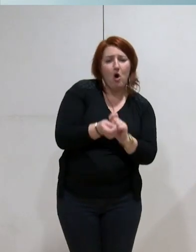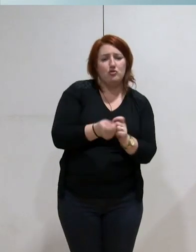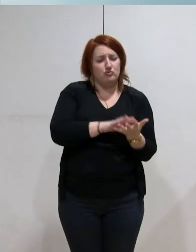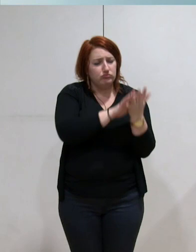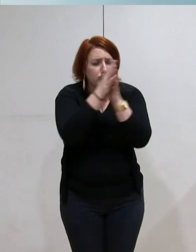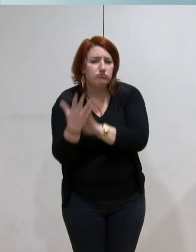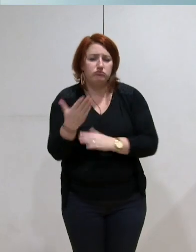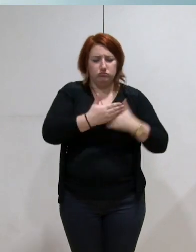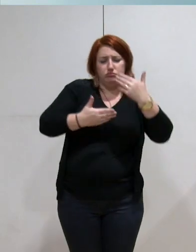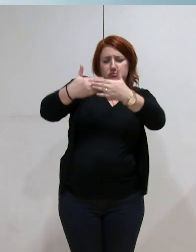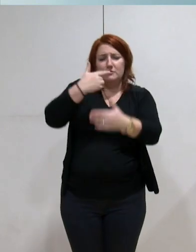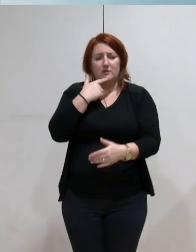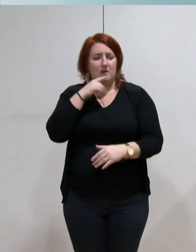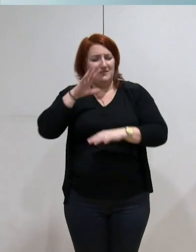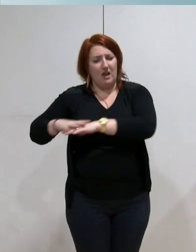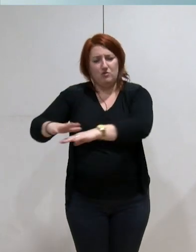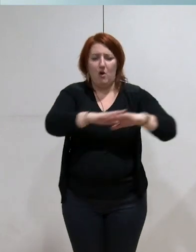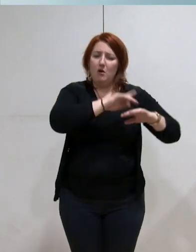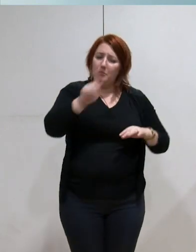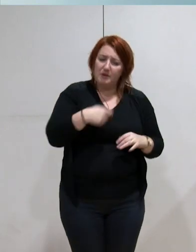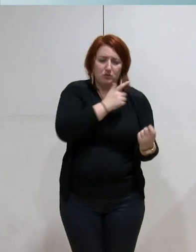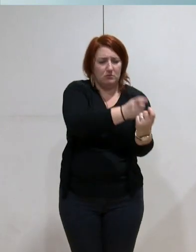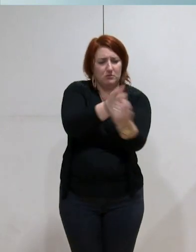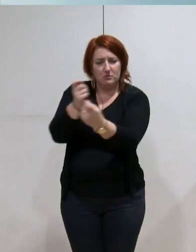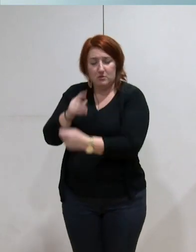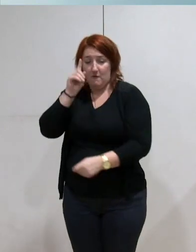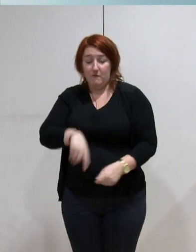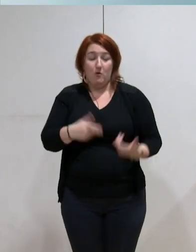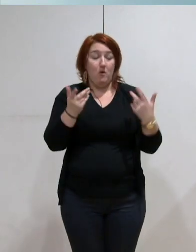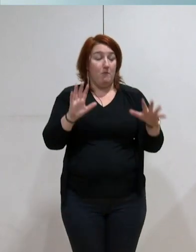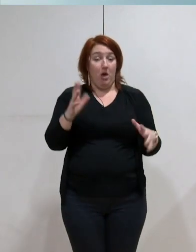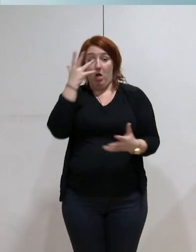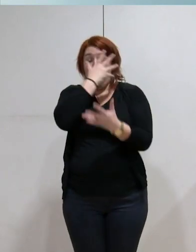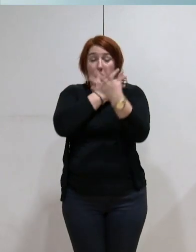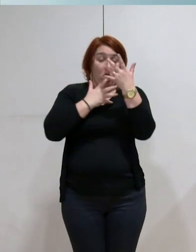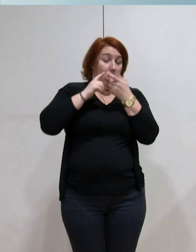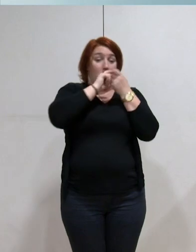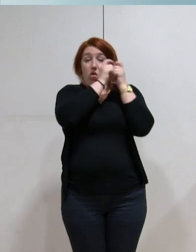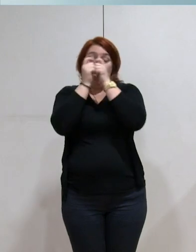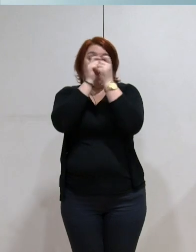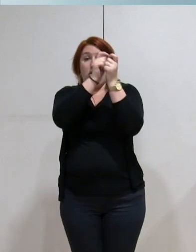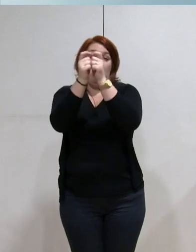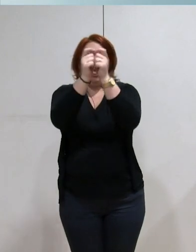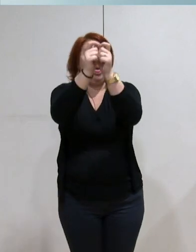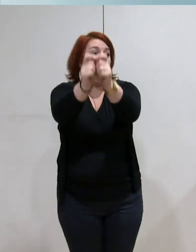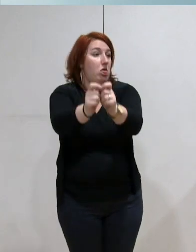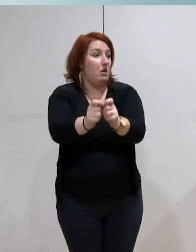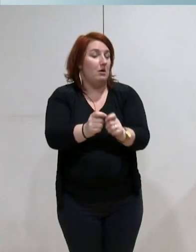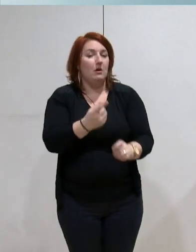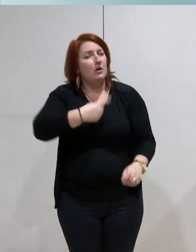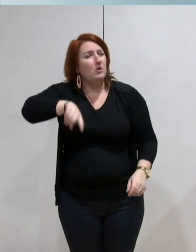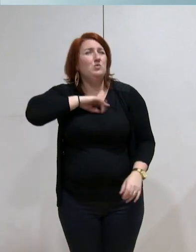d'adapter les secteurs cependant ces modifications à répétition sont la la conséquence directe de ce que nous dénonçons depuis des